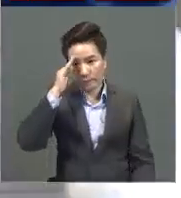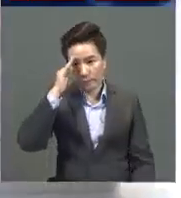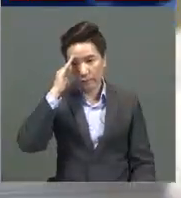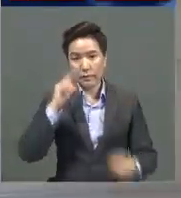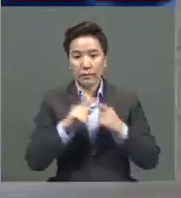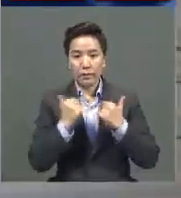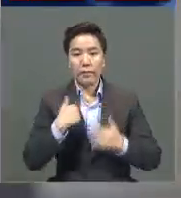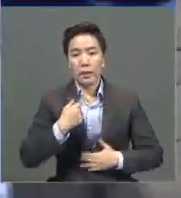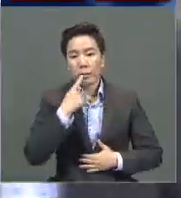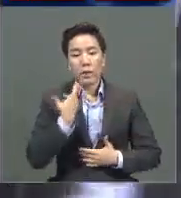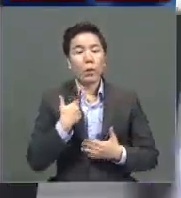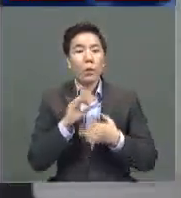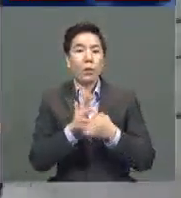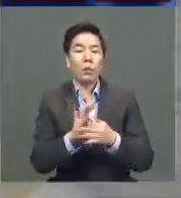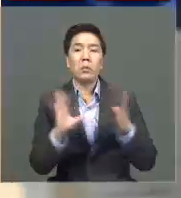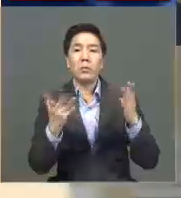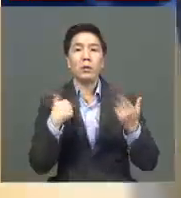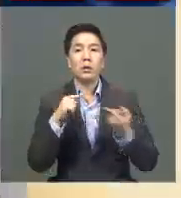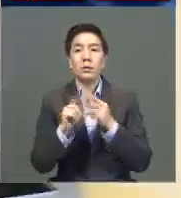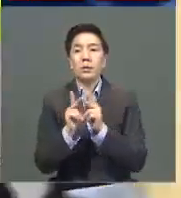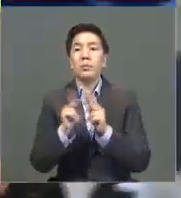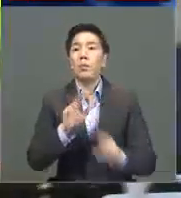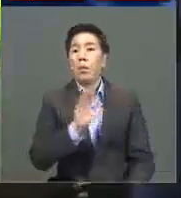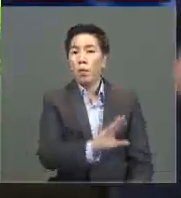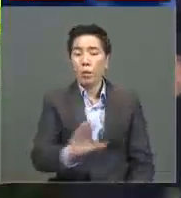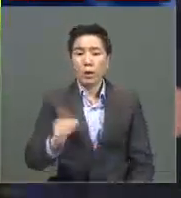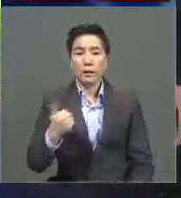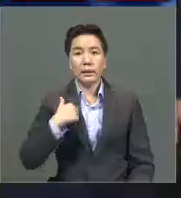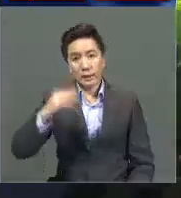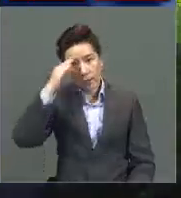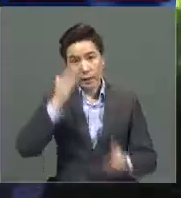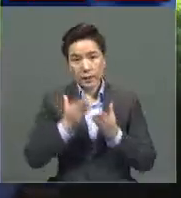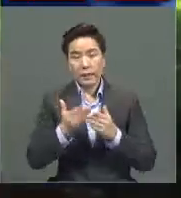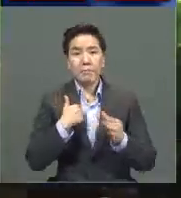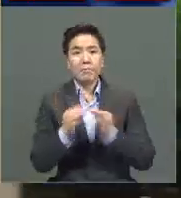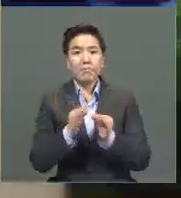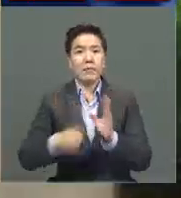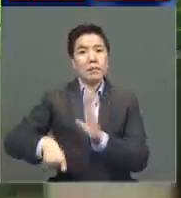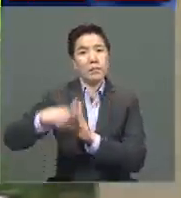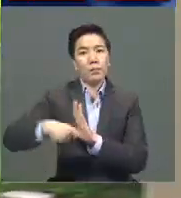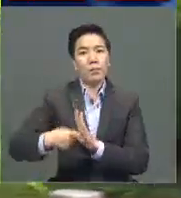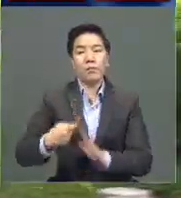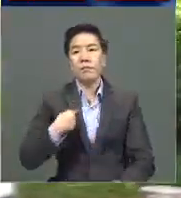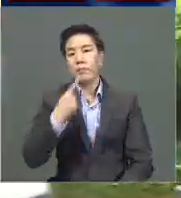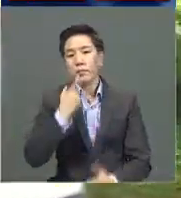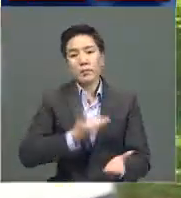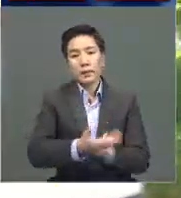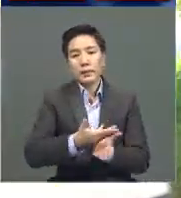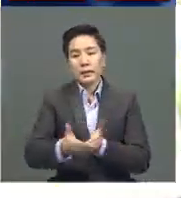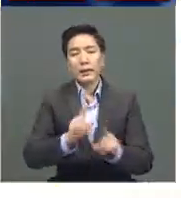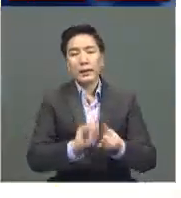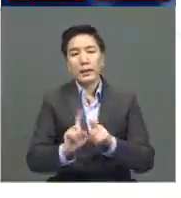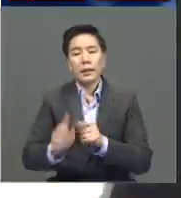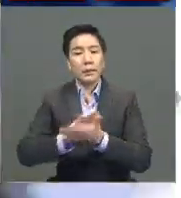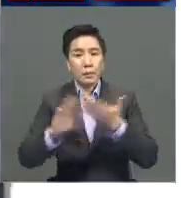นายกรัฐมนตรีบอกนะครับว่าไม่กังวลการพิจารณาของกรรมธิการเพราะว่าทางกองทัพเรือเองก็ได้ชี้แจงเหตุผลถึงความจําเป็นในการจัดซื้อไปหมดแล้ว